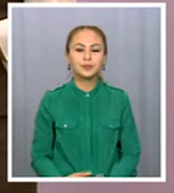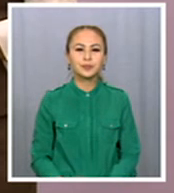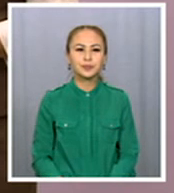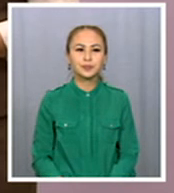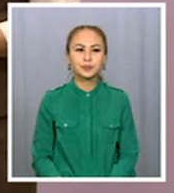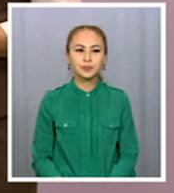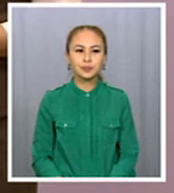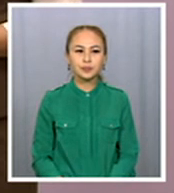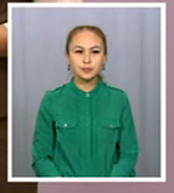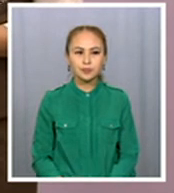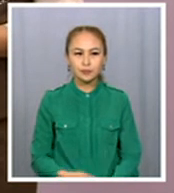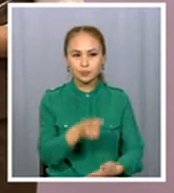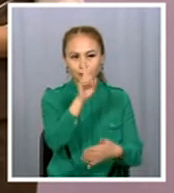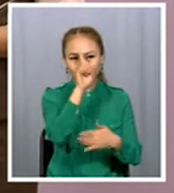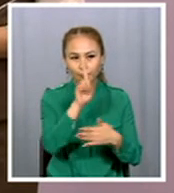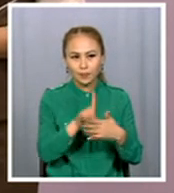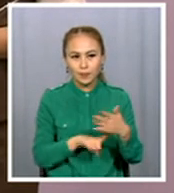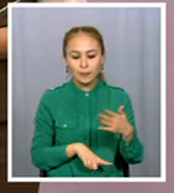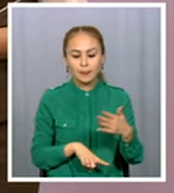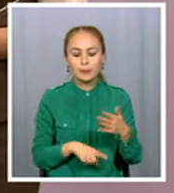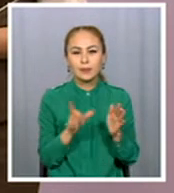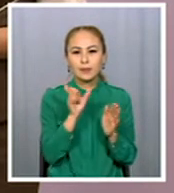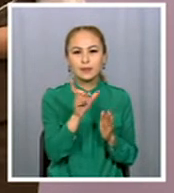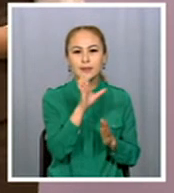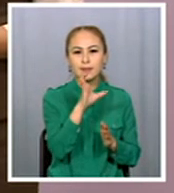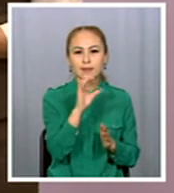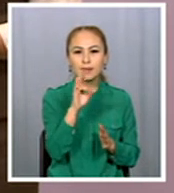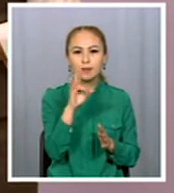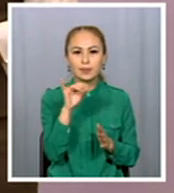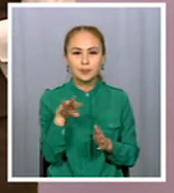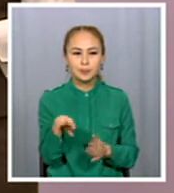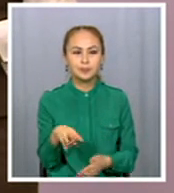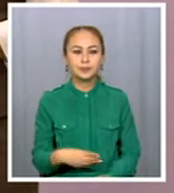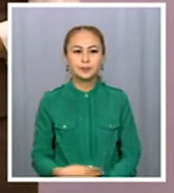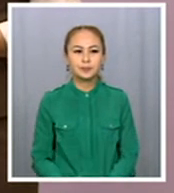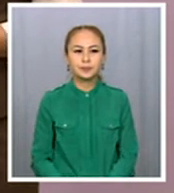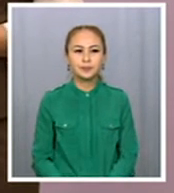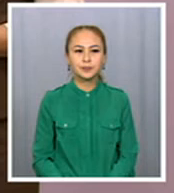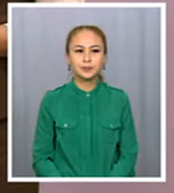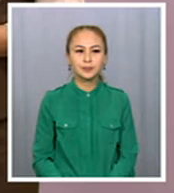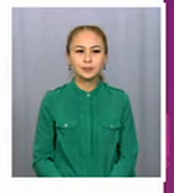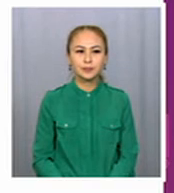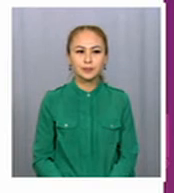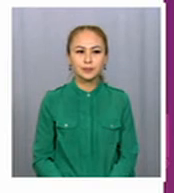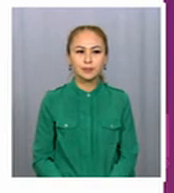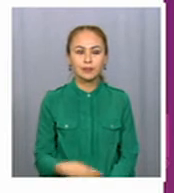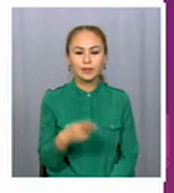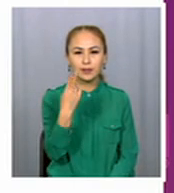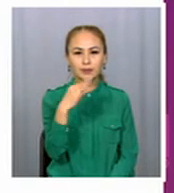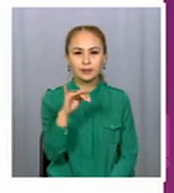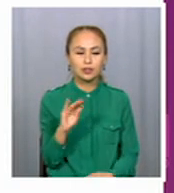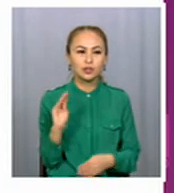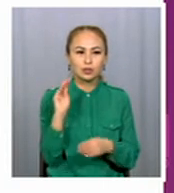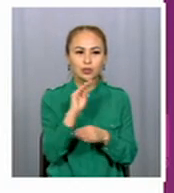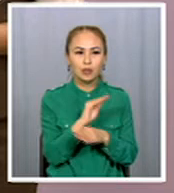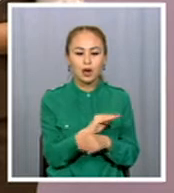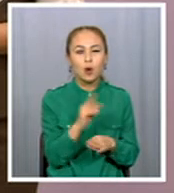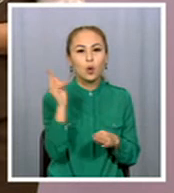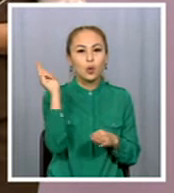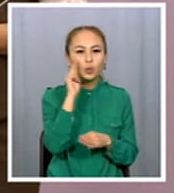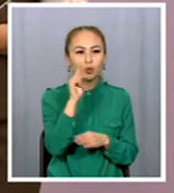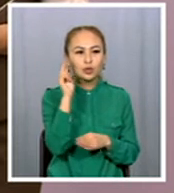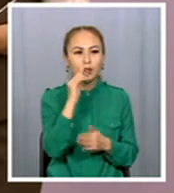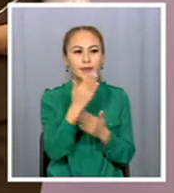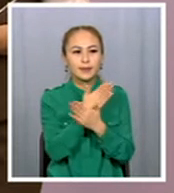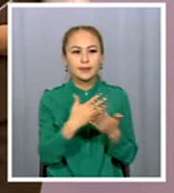журнақ. Сенімді түбірі сенім. Ді журнақ. Оқушылар,